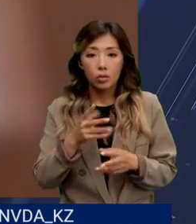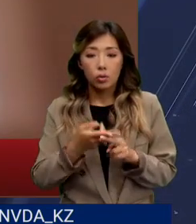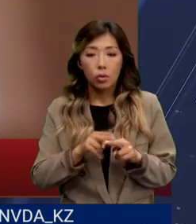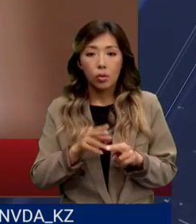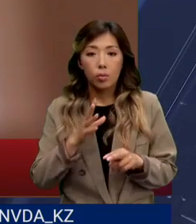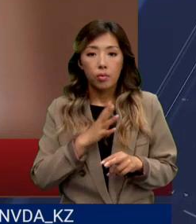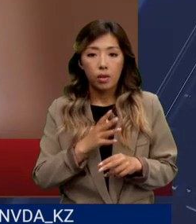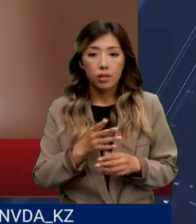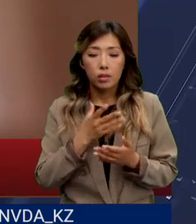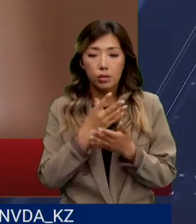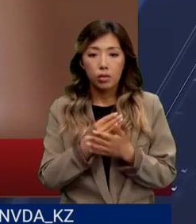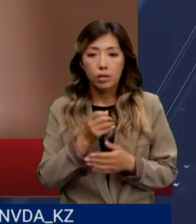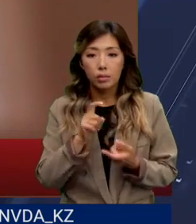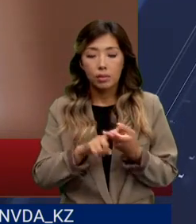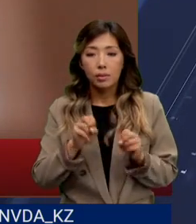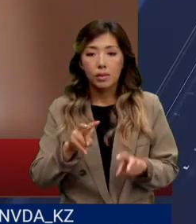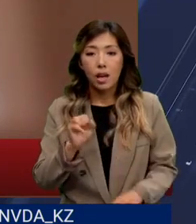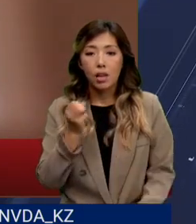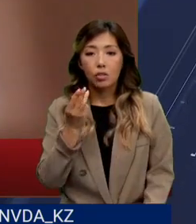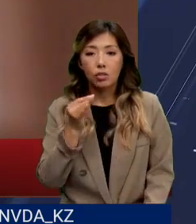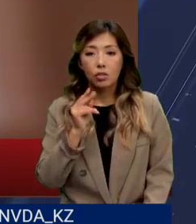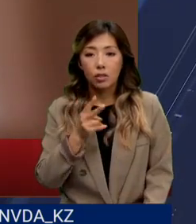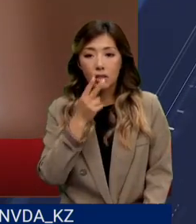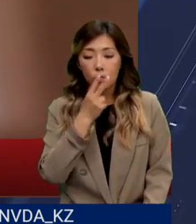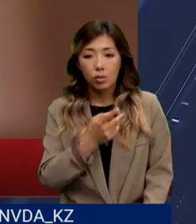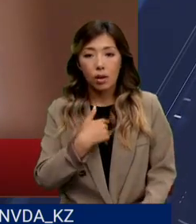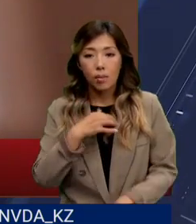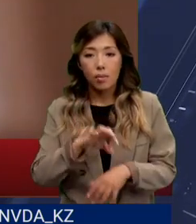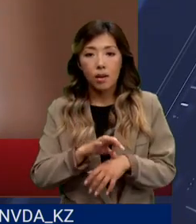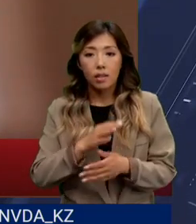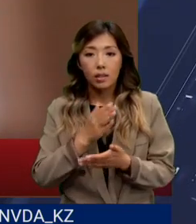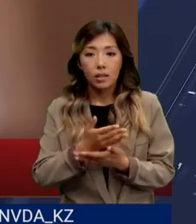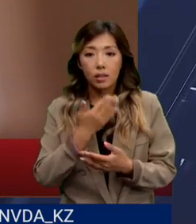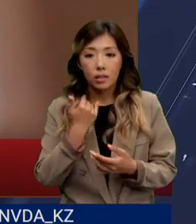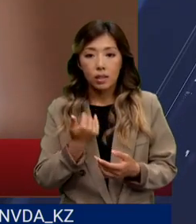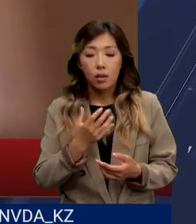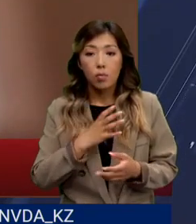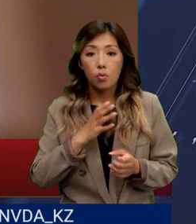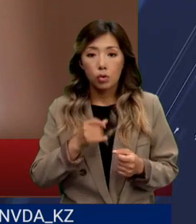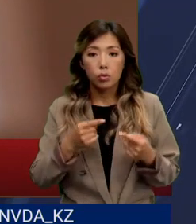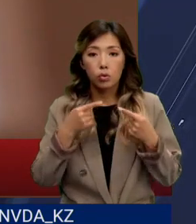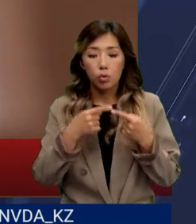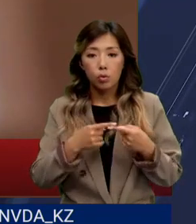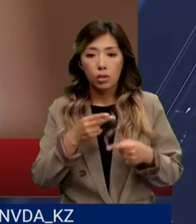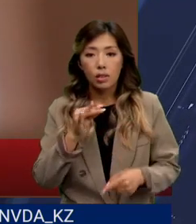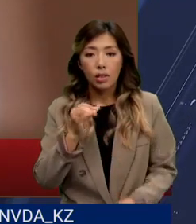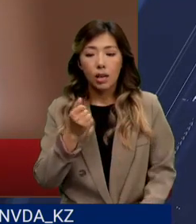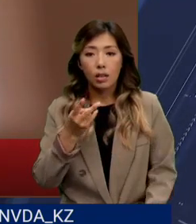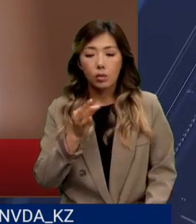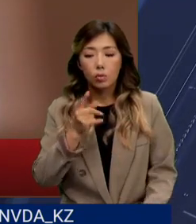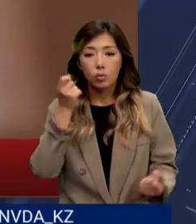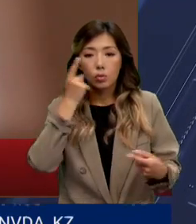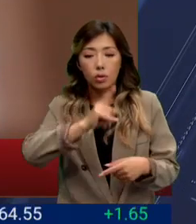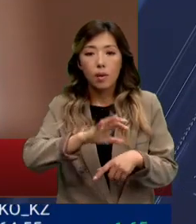техподдержку, возмущаются, в соцсетях жалуются, мы выясняем, какая-то лаборатория скрывает, какие-то регионы скрывали. То есть,